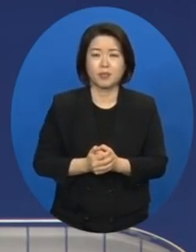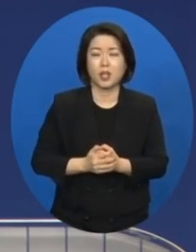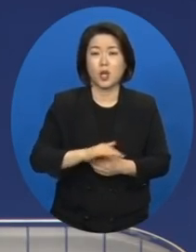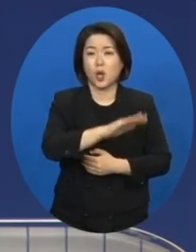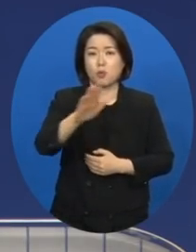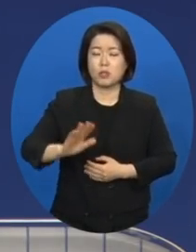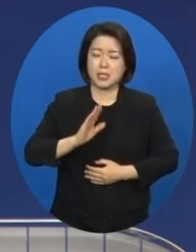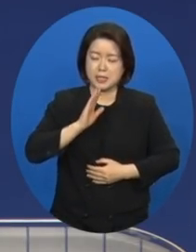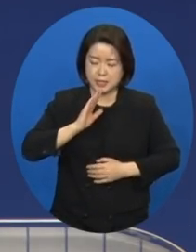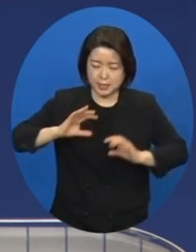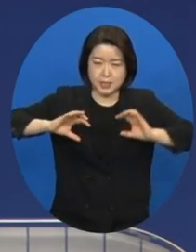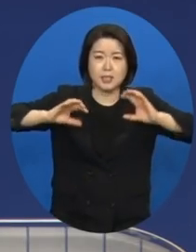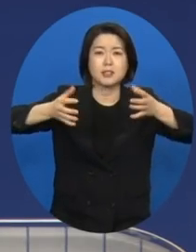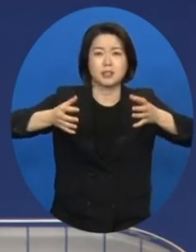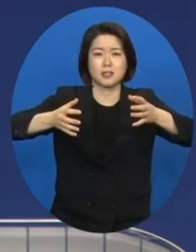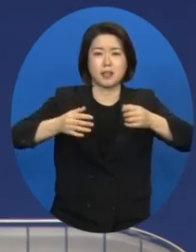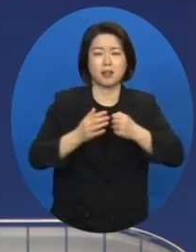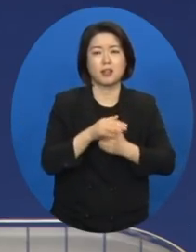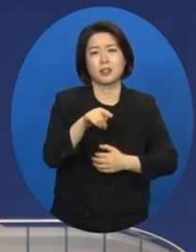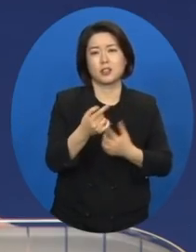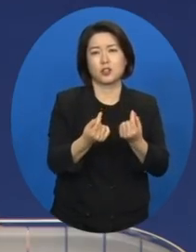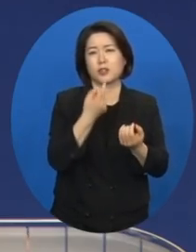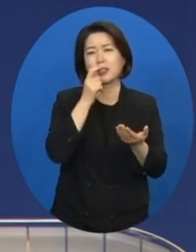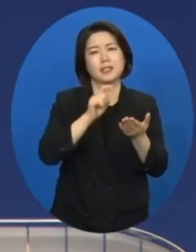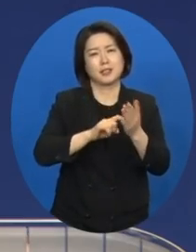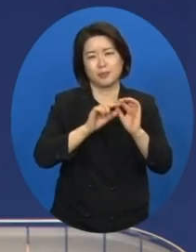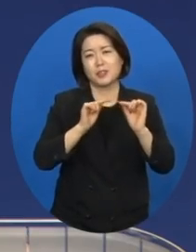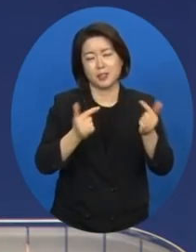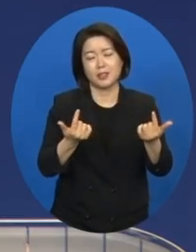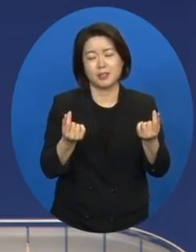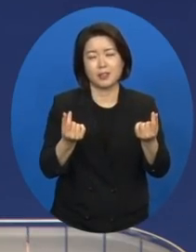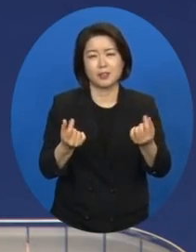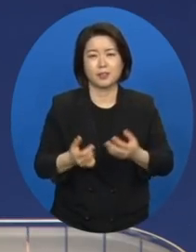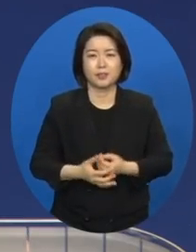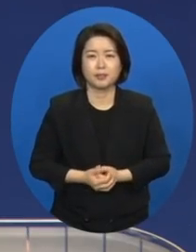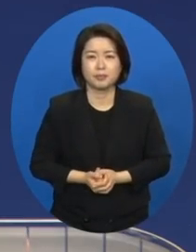세상은 그렇게 호락호락하지 않거든요.